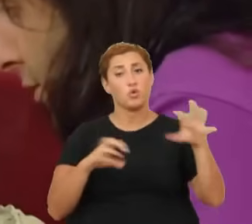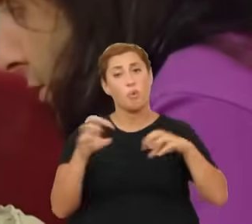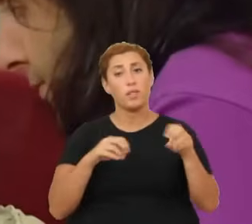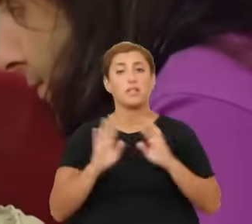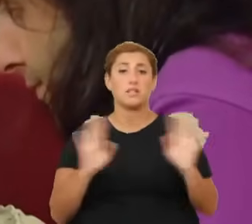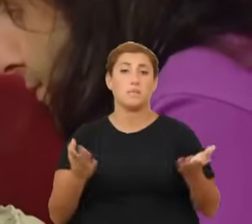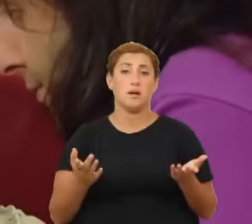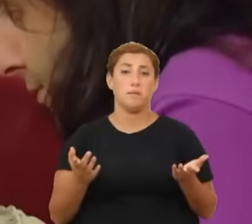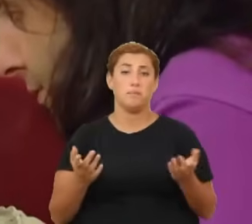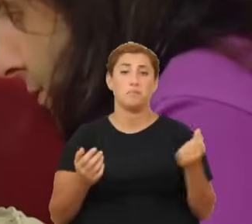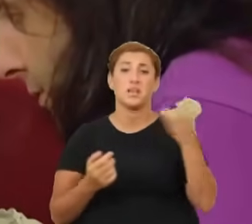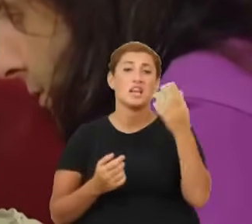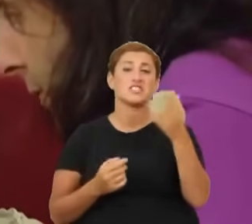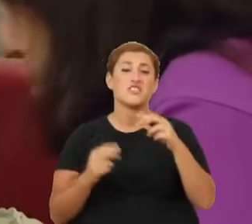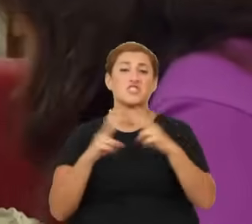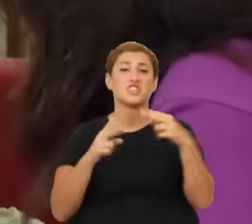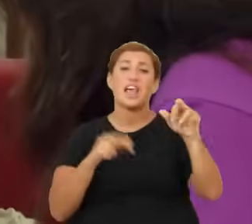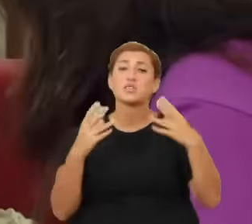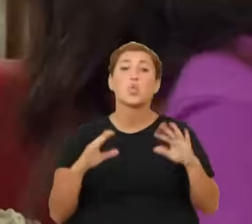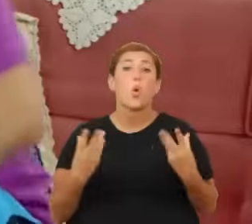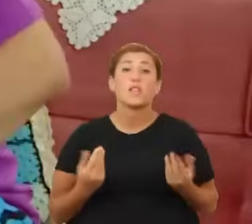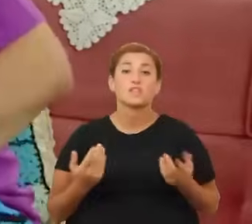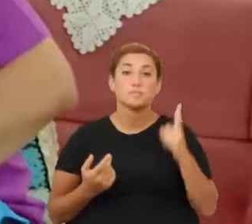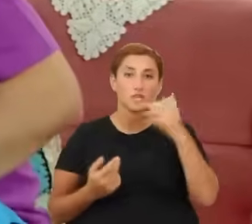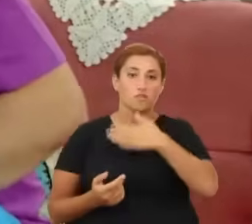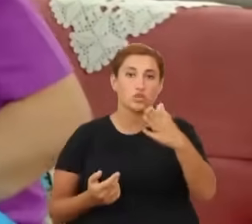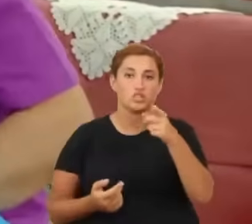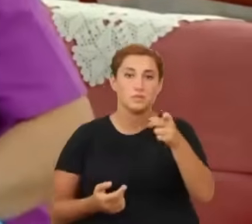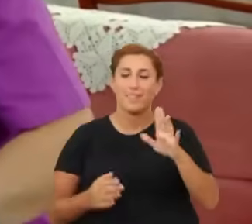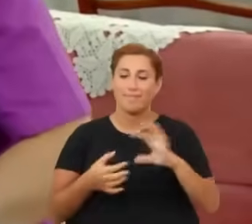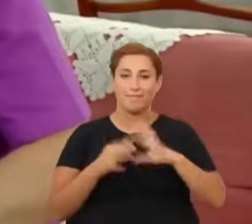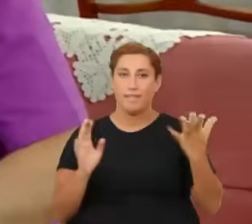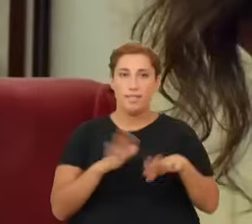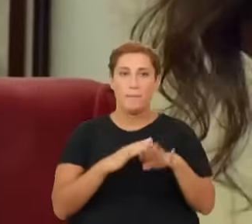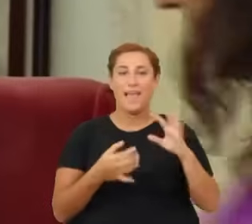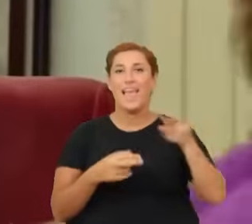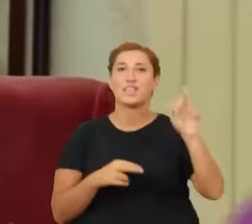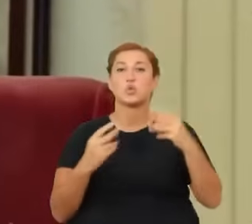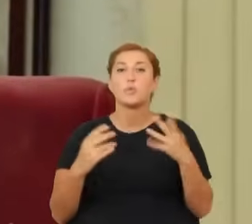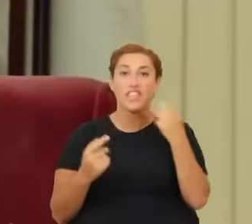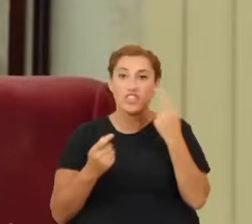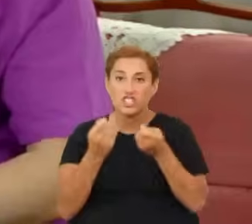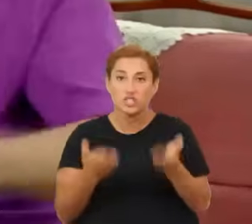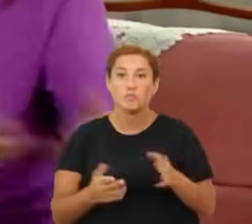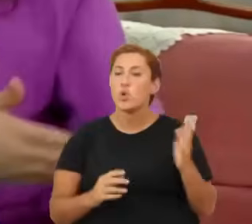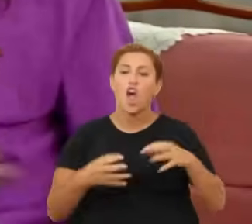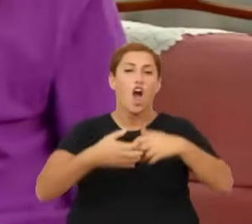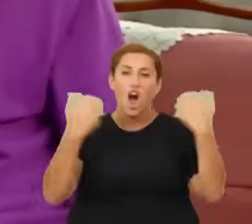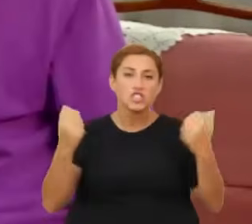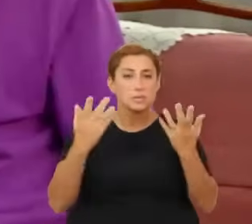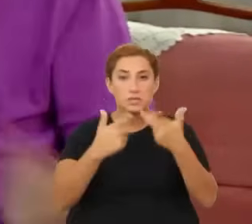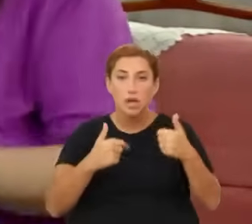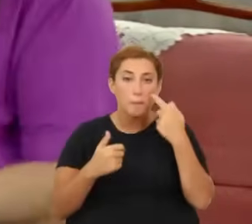topladık toplayacağımız yani. Birkaç tane fiş eksik çıksın, ne olacak ya? Bir tane yerleştireceğim şimdi, ne demek eksik çıksın ne olur? Devlet işi bu. Ya